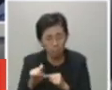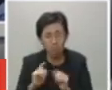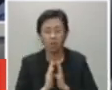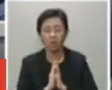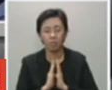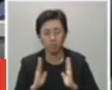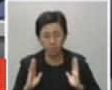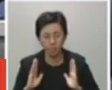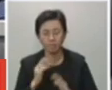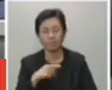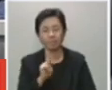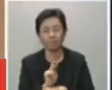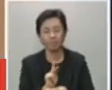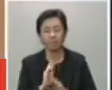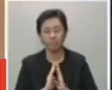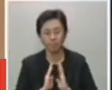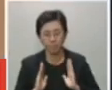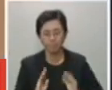ครับท่านประธานครับ